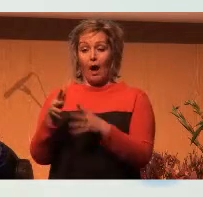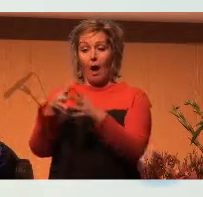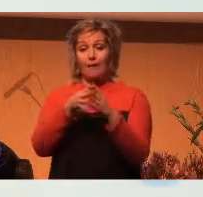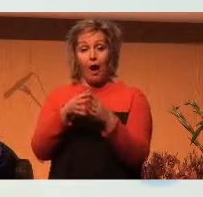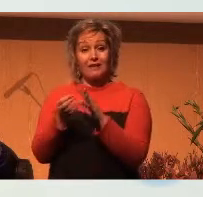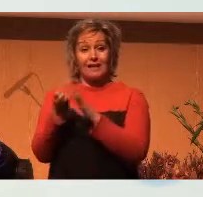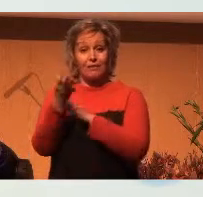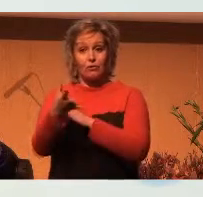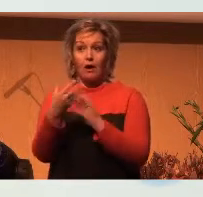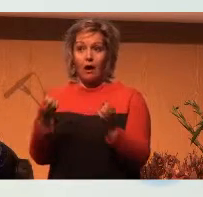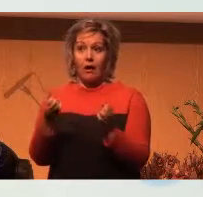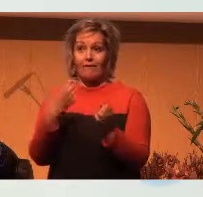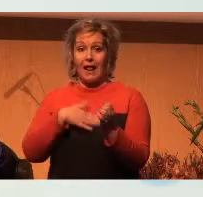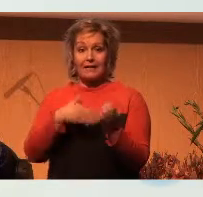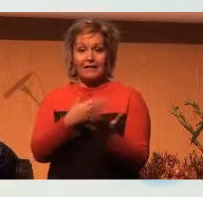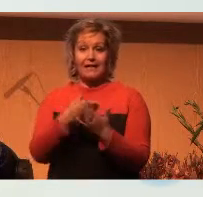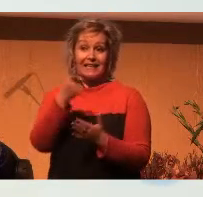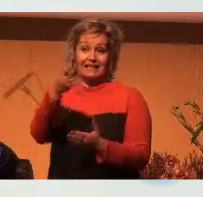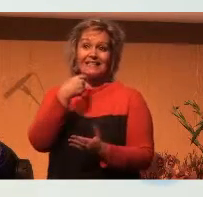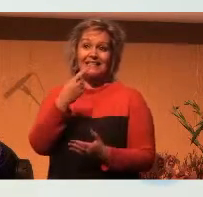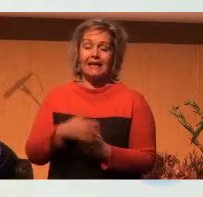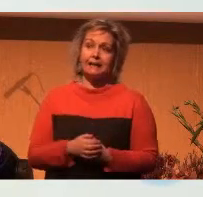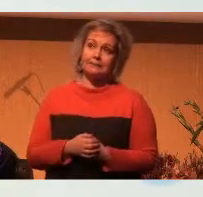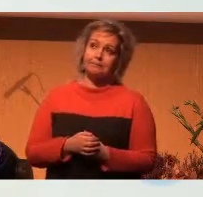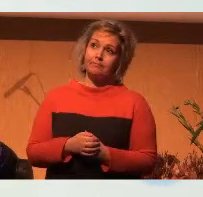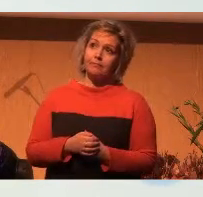amerikansk leverandør av helsetjenester, så sier de